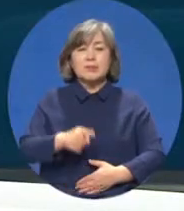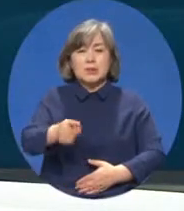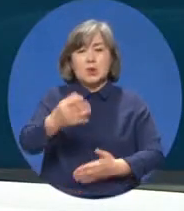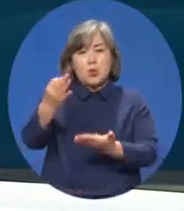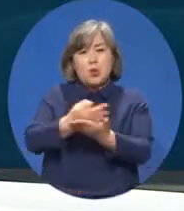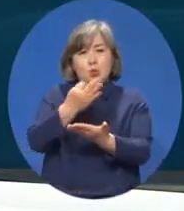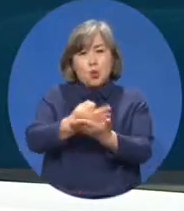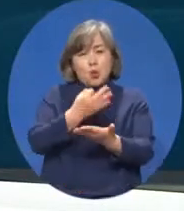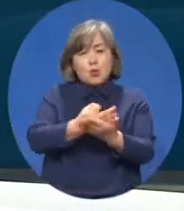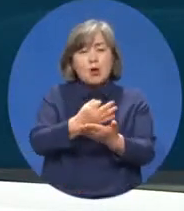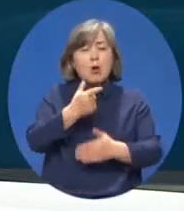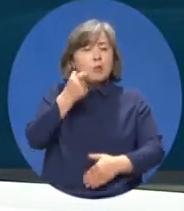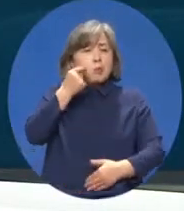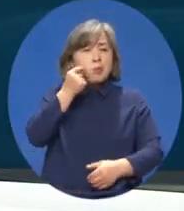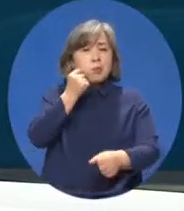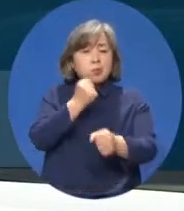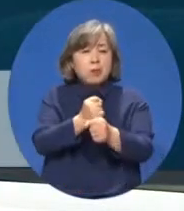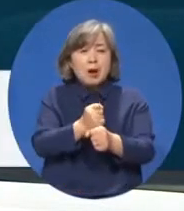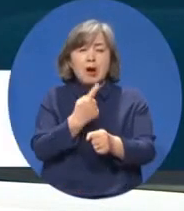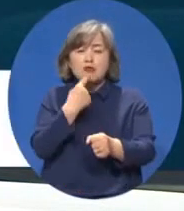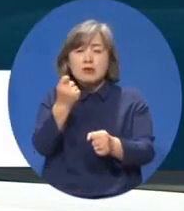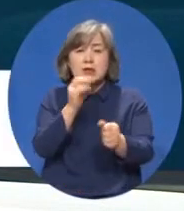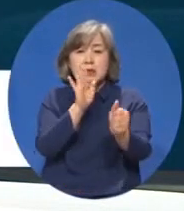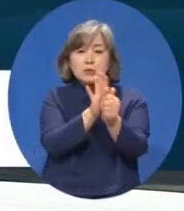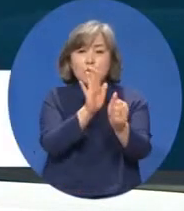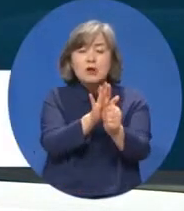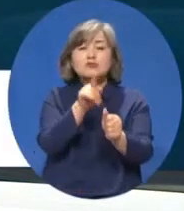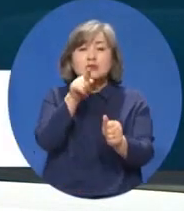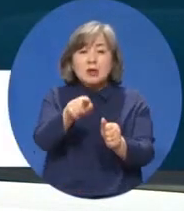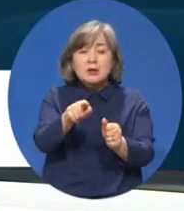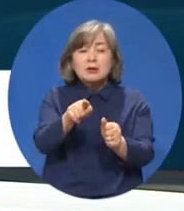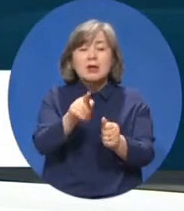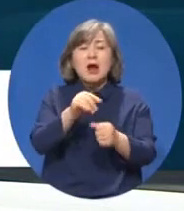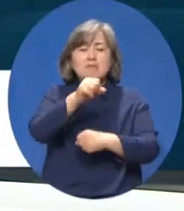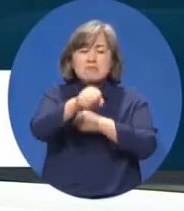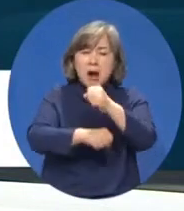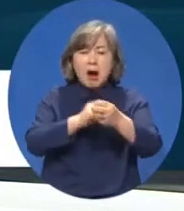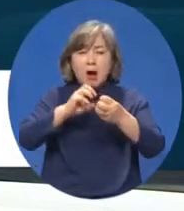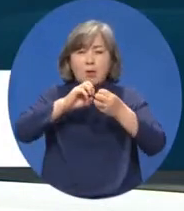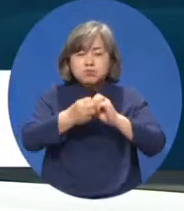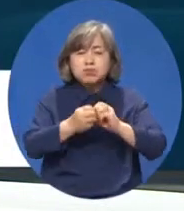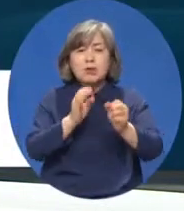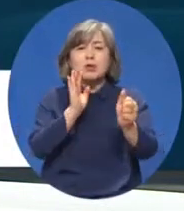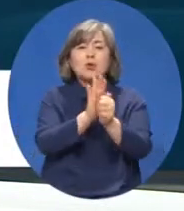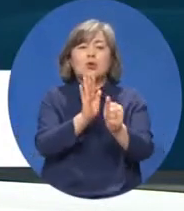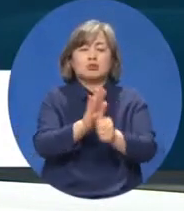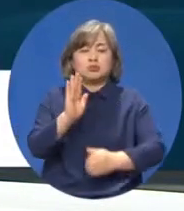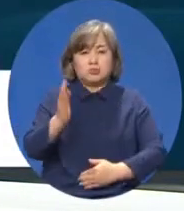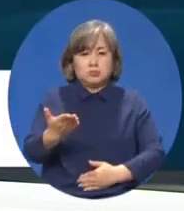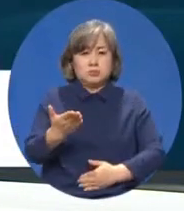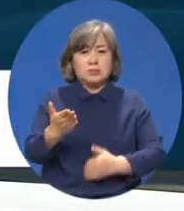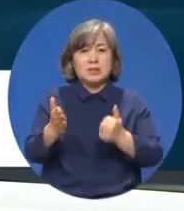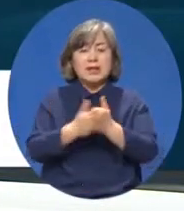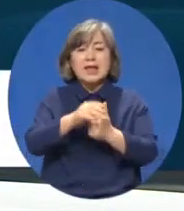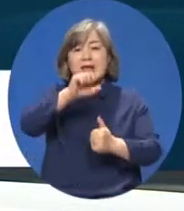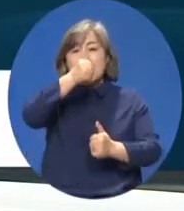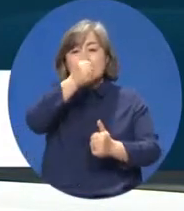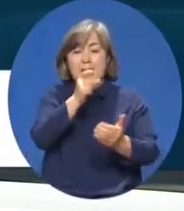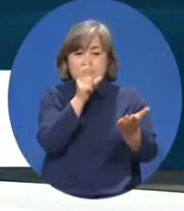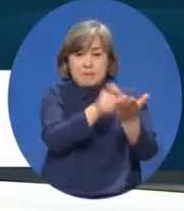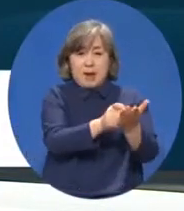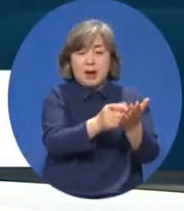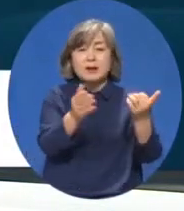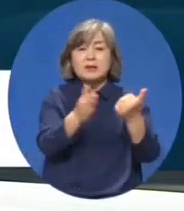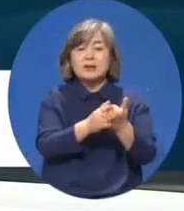소득이 급감한 위기의 가정만 지원한다던 긴급생계지원금이 아무나 지원하는 공돈이 되어가고 있습니다. 예산은